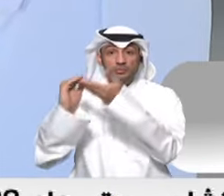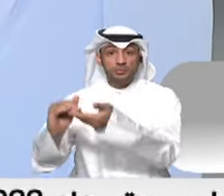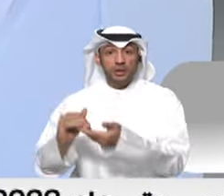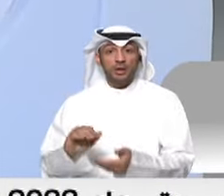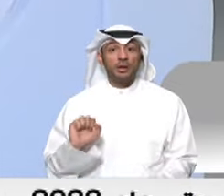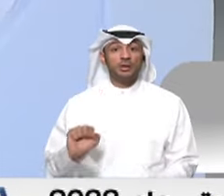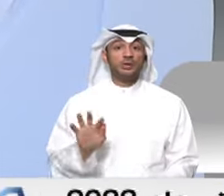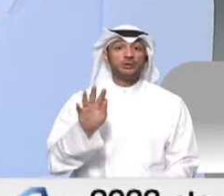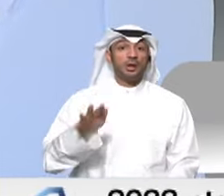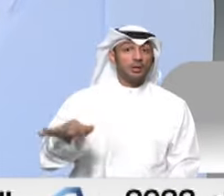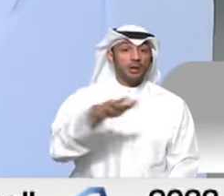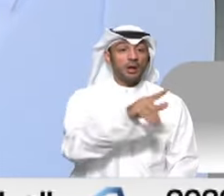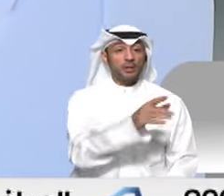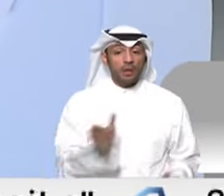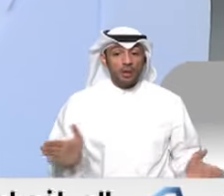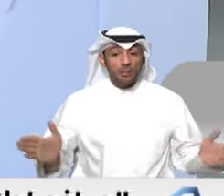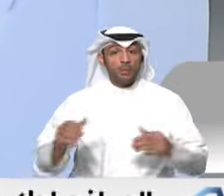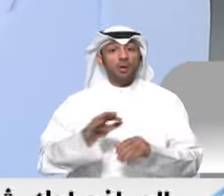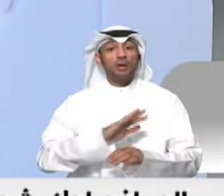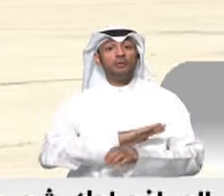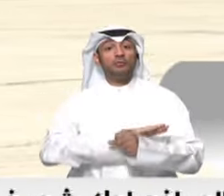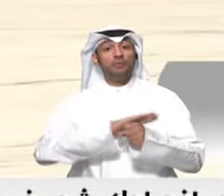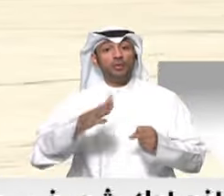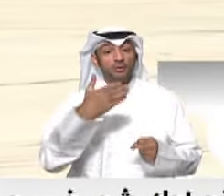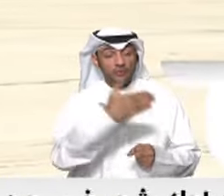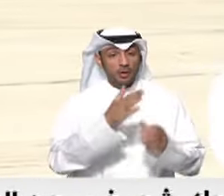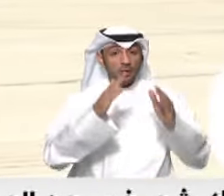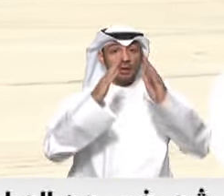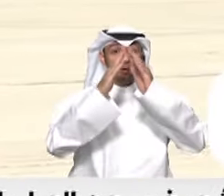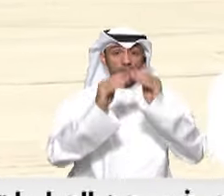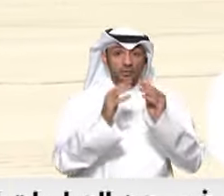من 10 طن من خيام